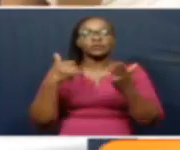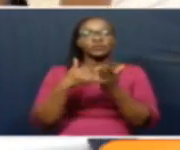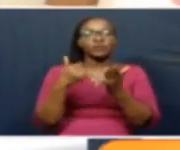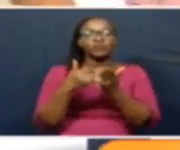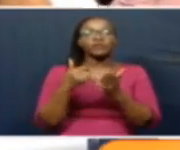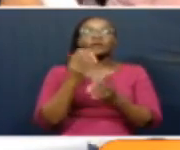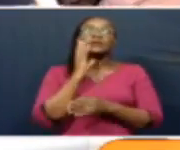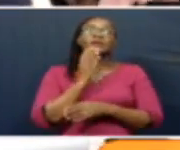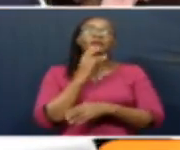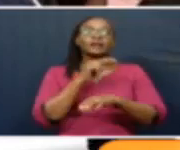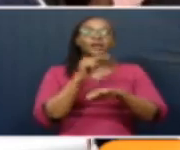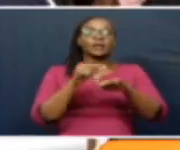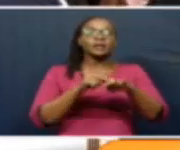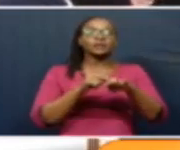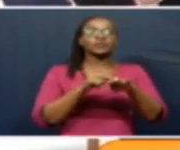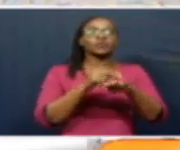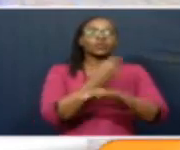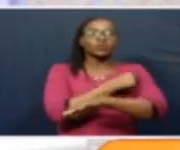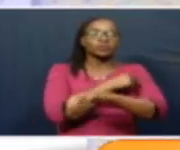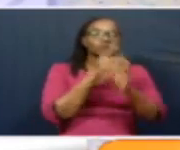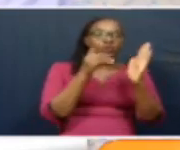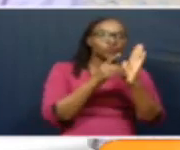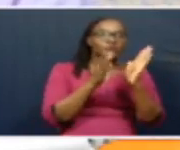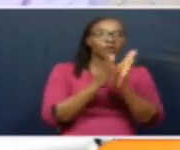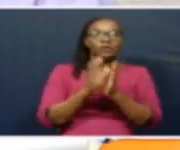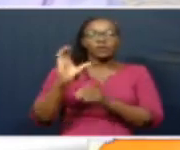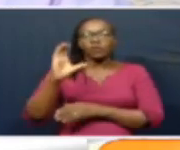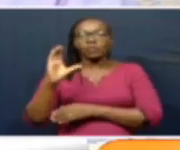ya Kenyatta na hospitali ya Coptic.